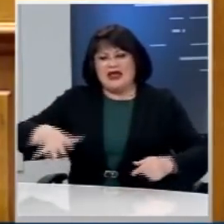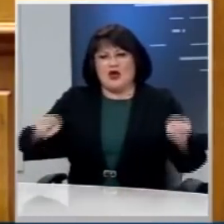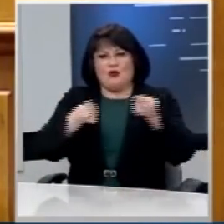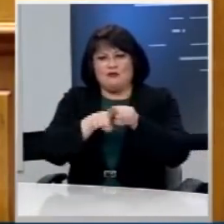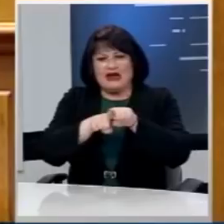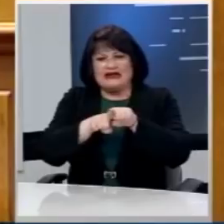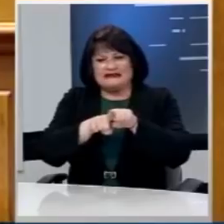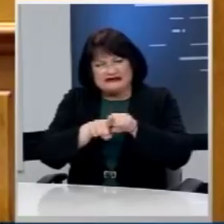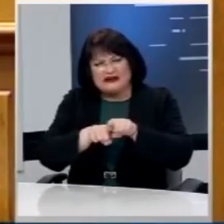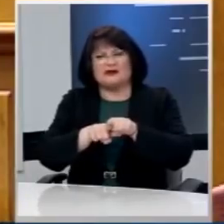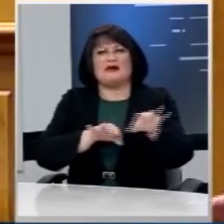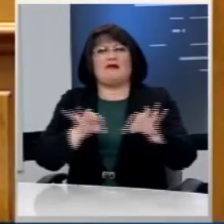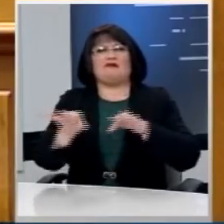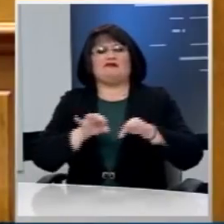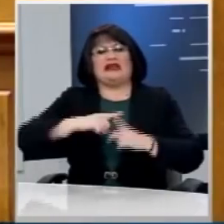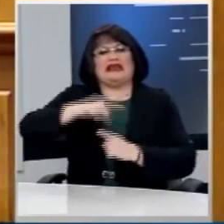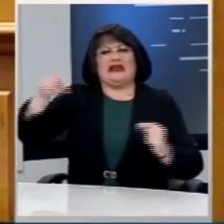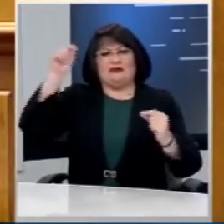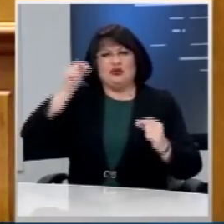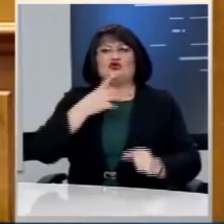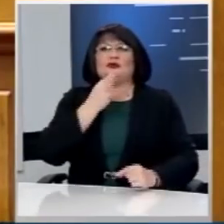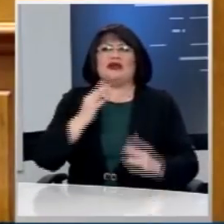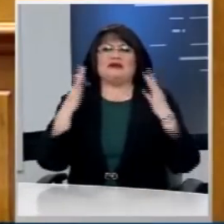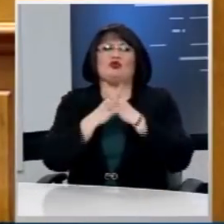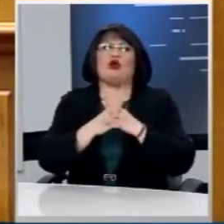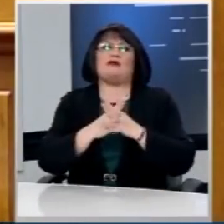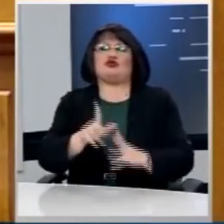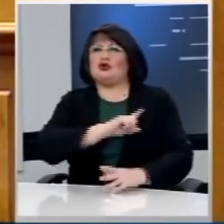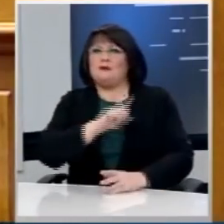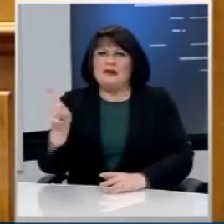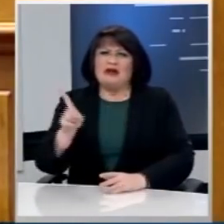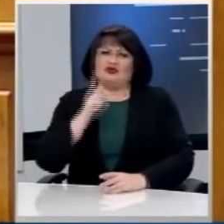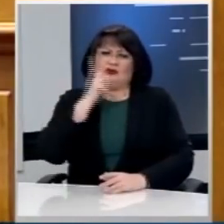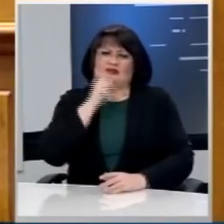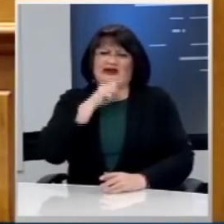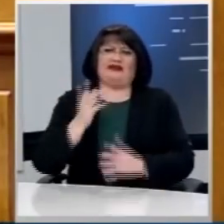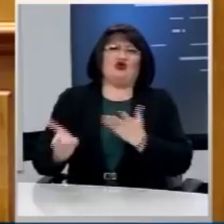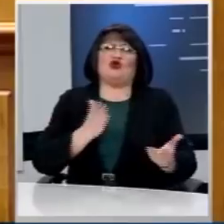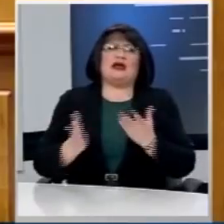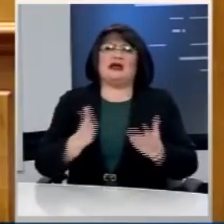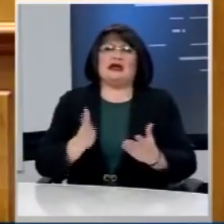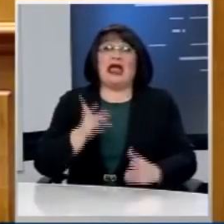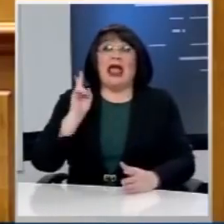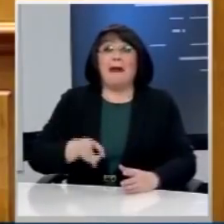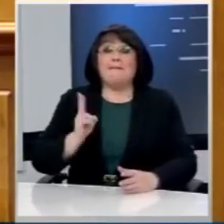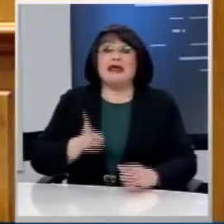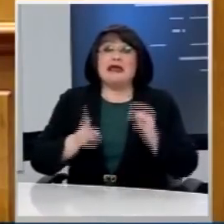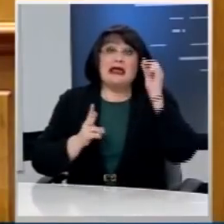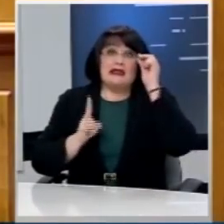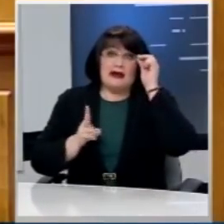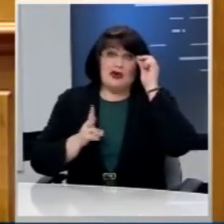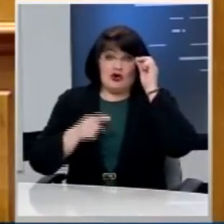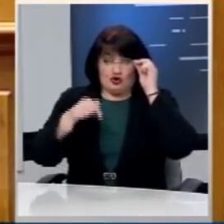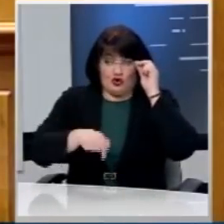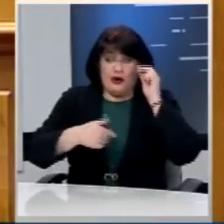των οικοπαίδων της Κύπρου για να αποφύγουμε δήθεν τον πόλεμο, είναι και ψεύτικο και εξίσου επικίνδυνο και